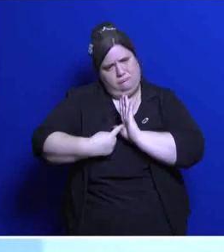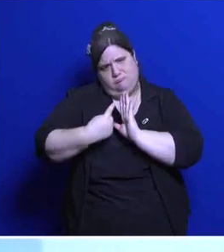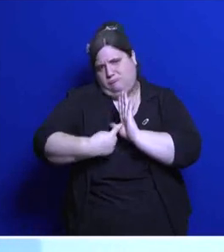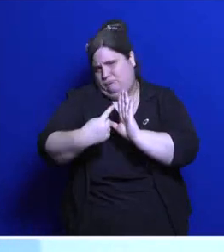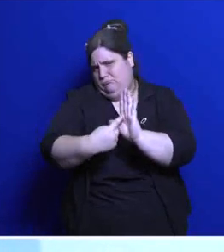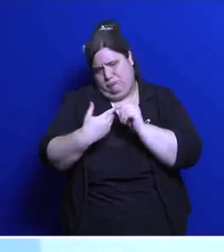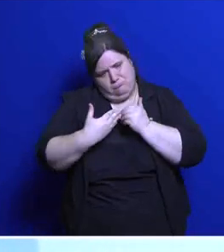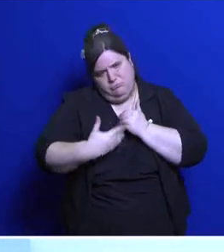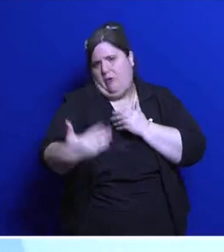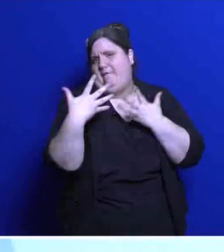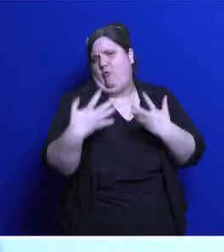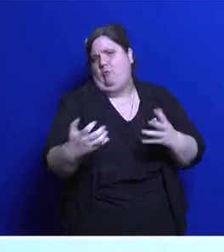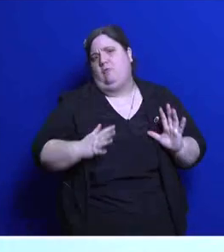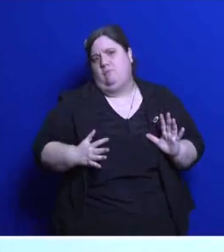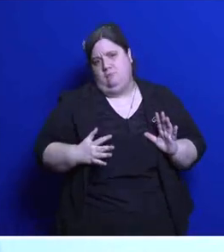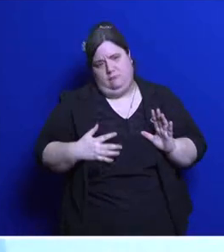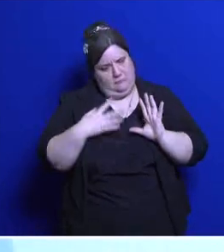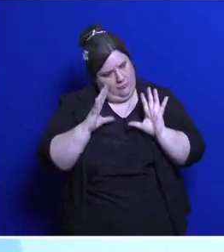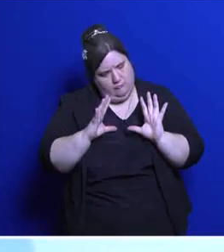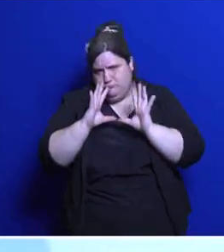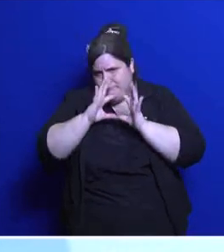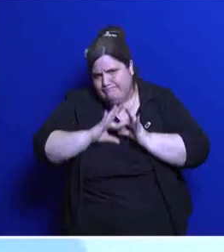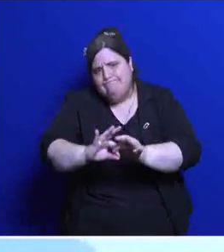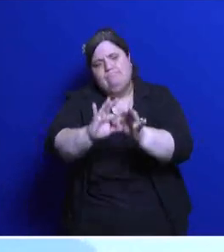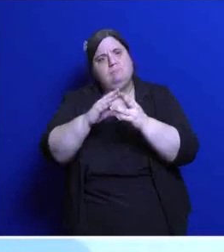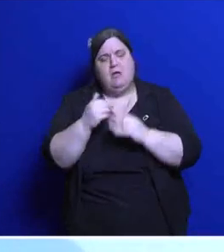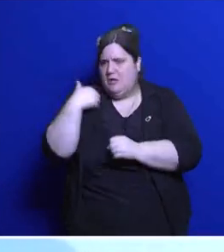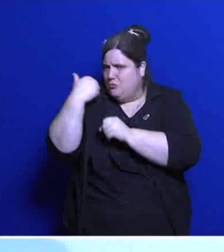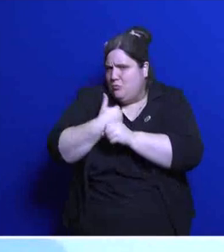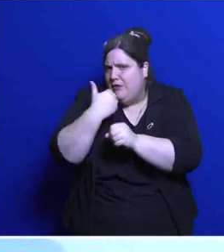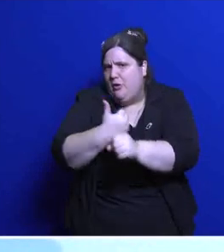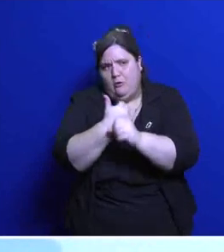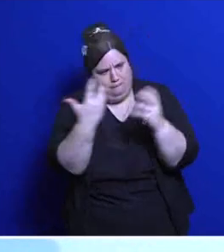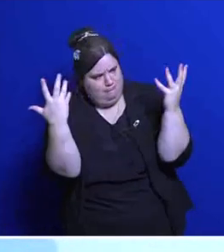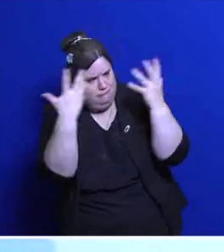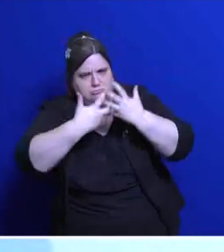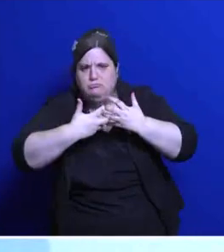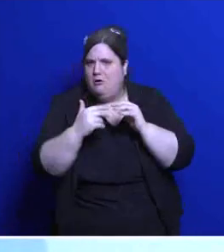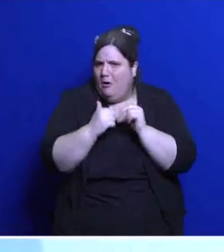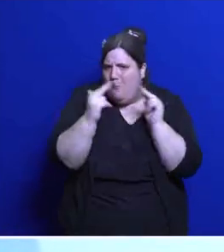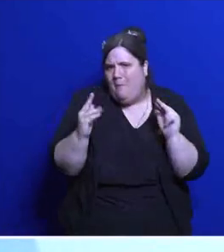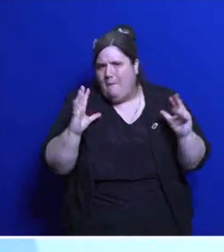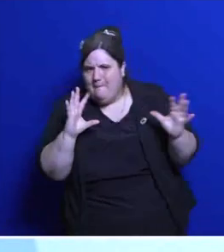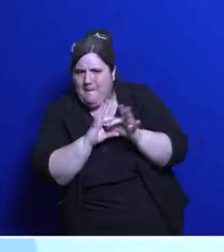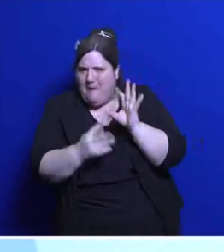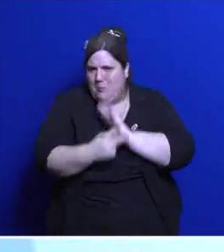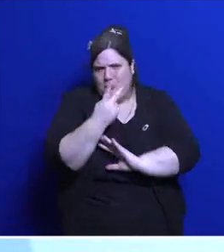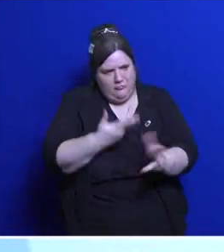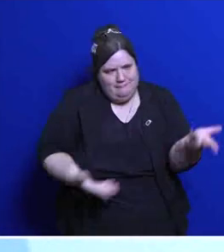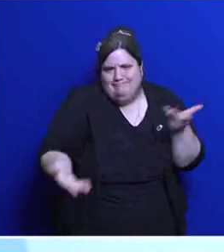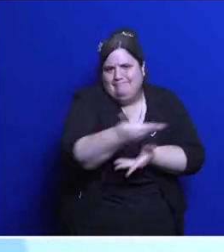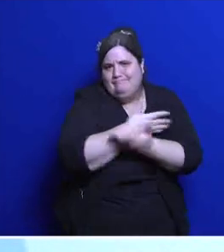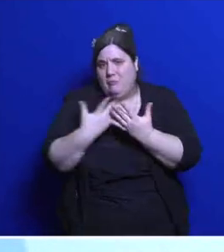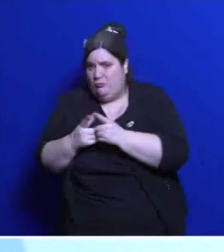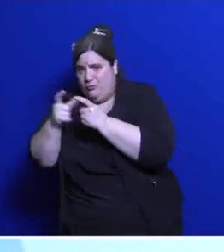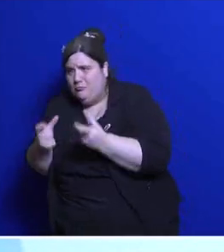et déjà ancrer dans la durée ce rendez-vous et bâtir chaque année encore plus de ponts entre nos acteurs économiques et nos